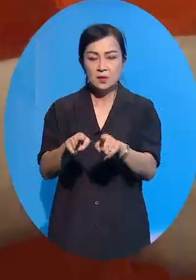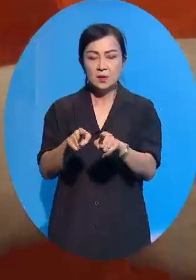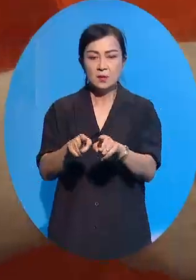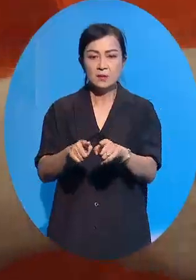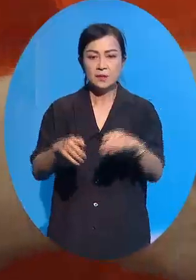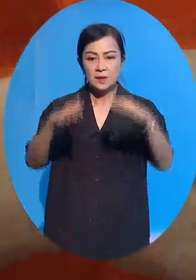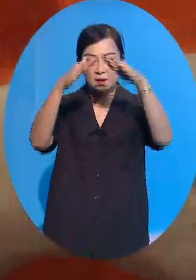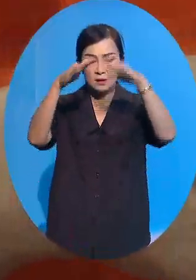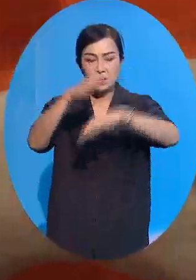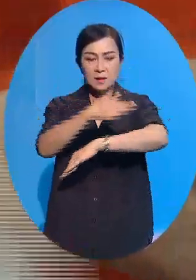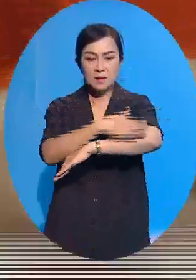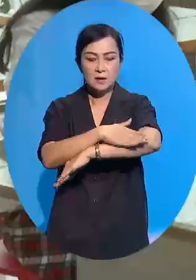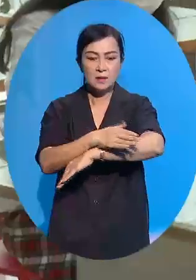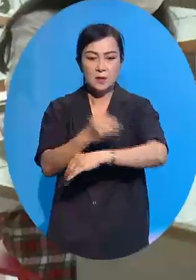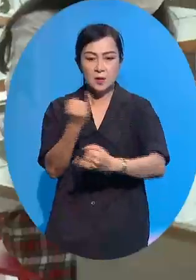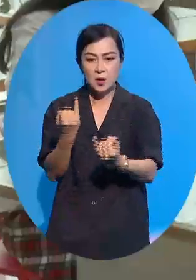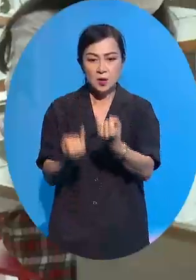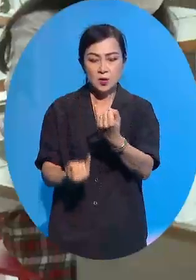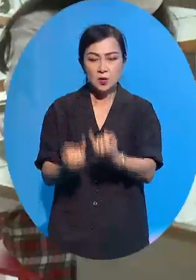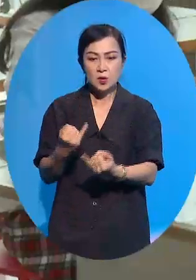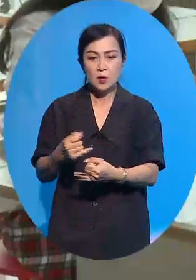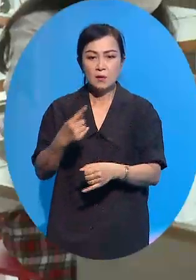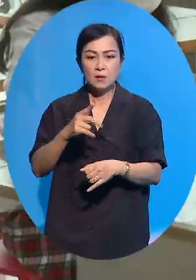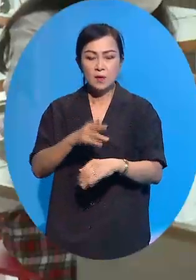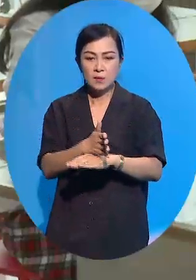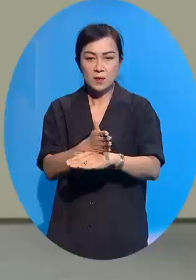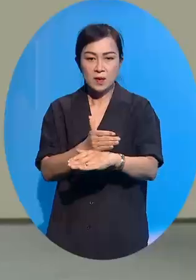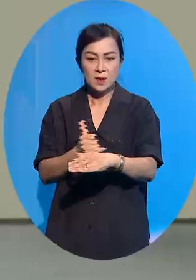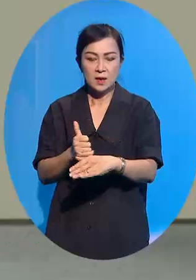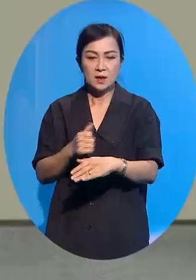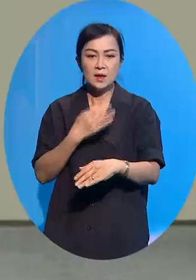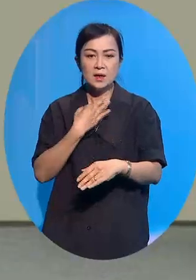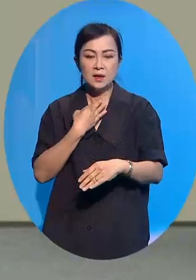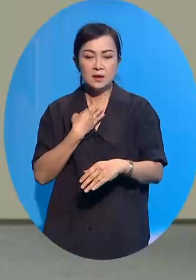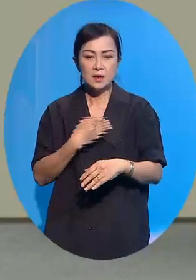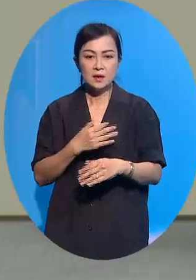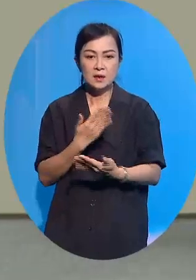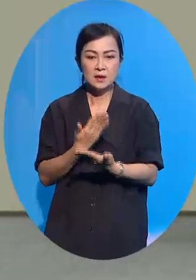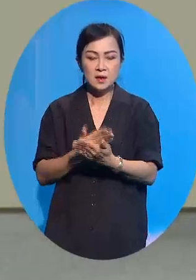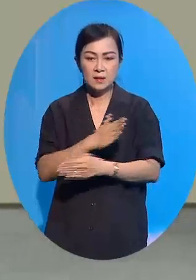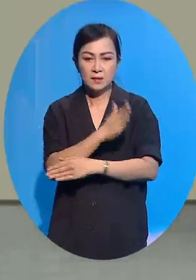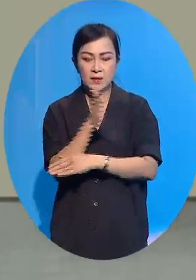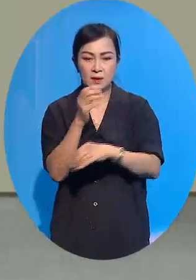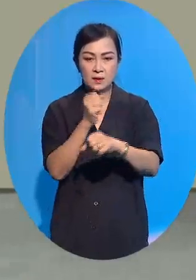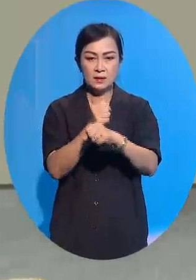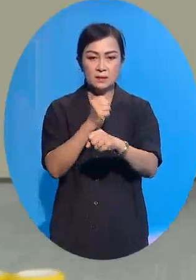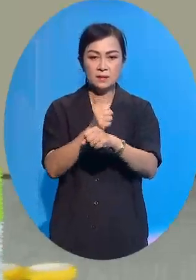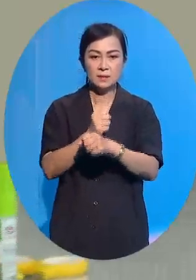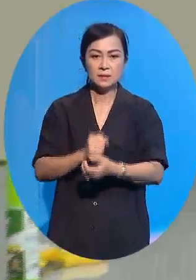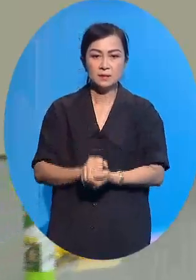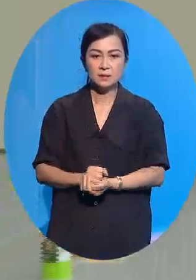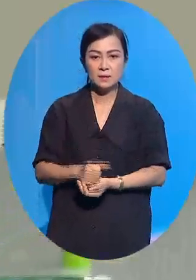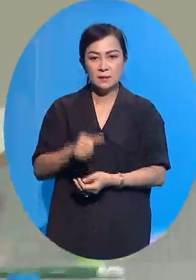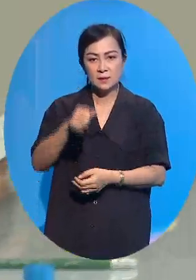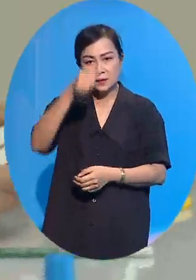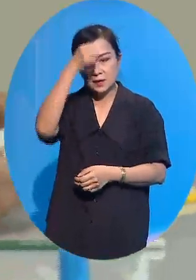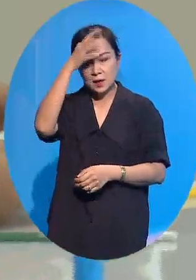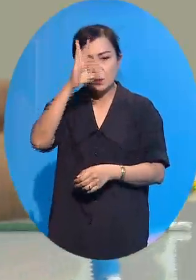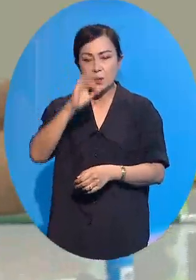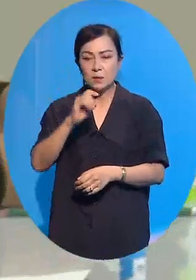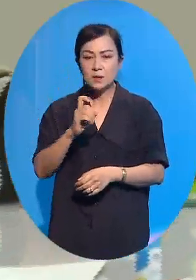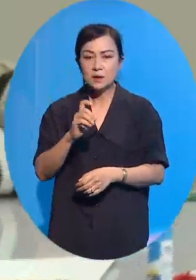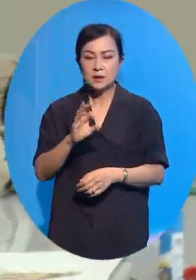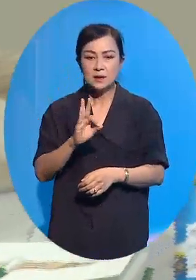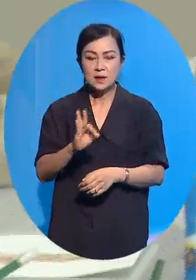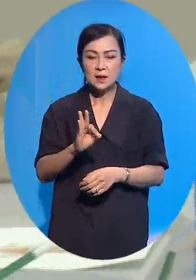dịp để nhà trường giúp thí sinh chọn ngành học phù hợp với năng lực, tính cách và sở thích để phát triển nghề nghiệp. Trường Đại học Tôn Đức Thắng là đại học